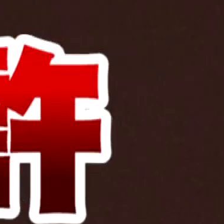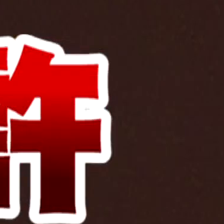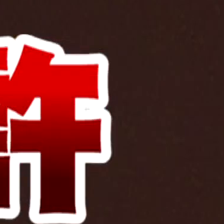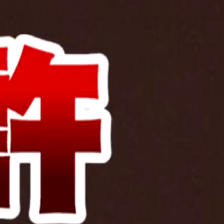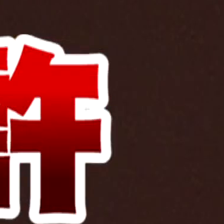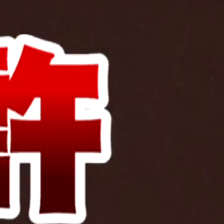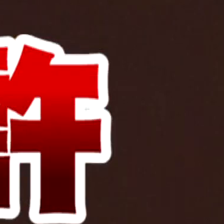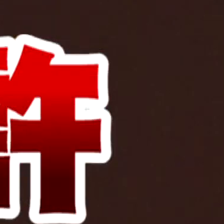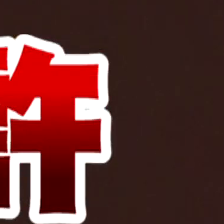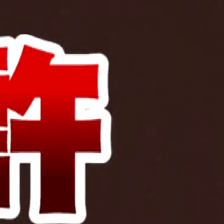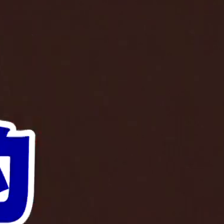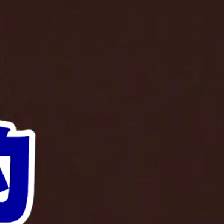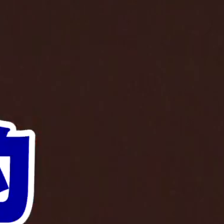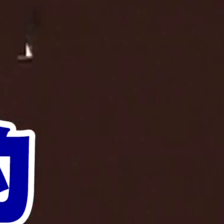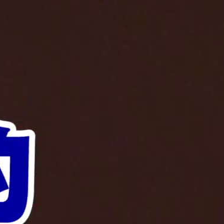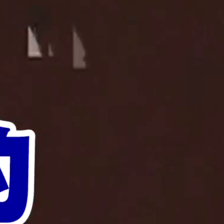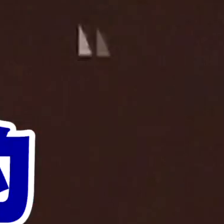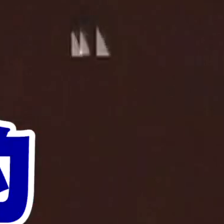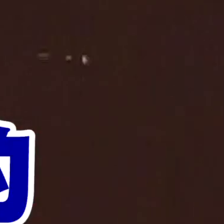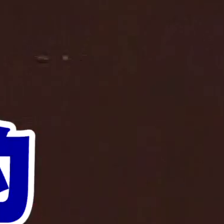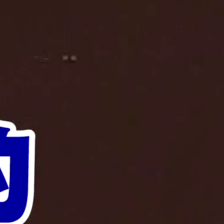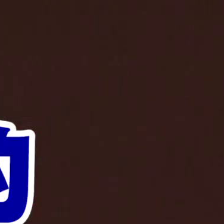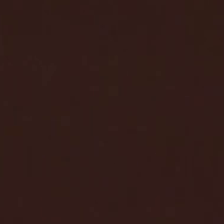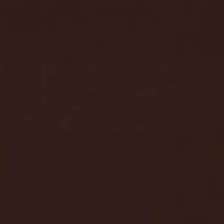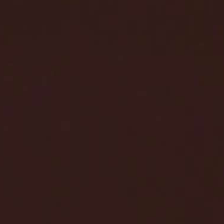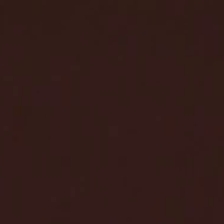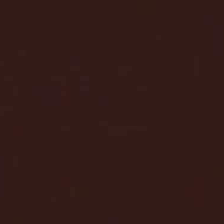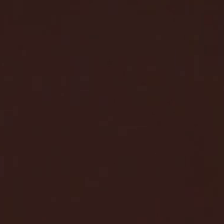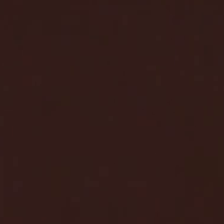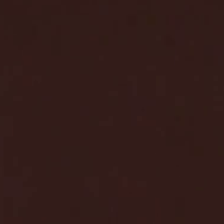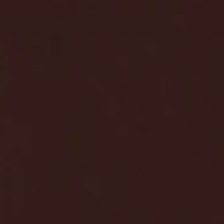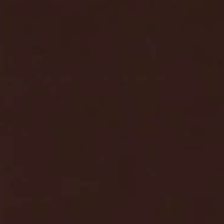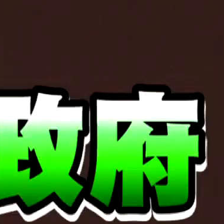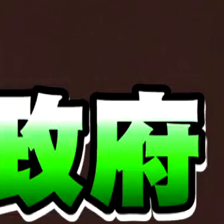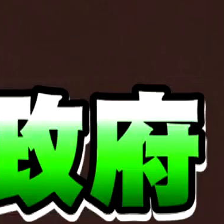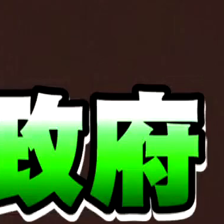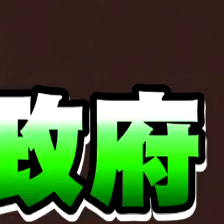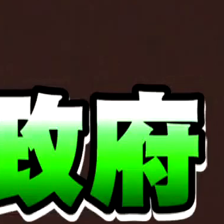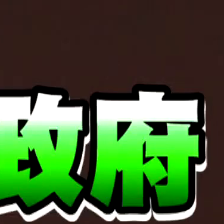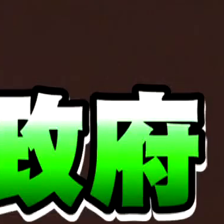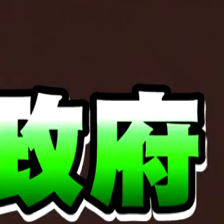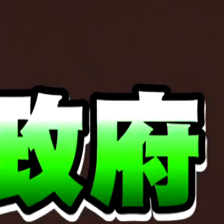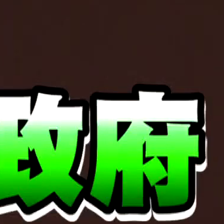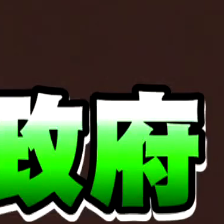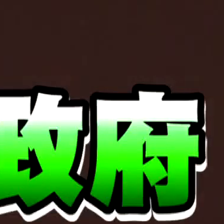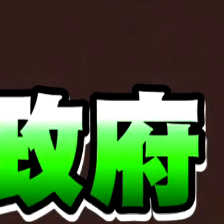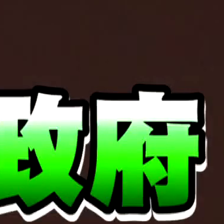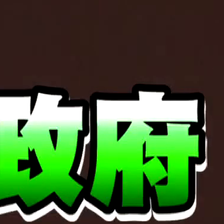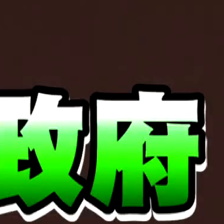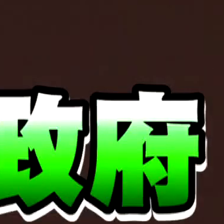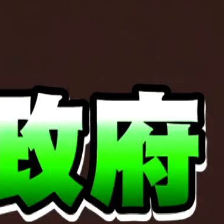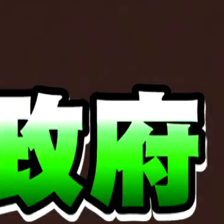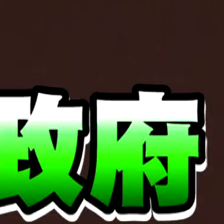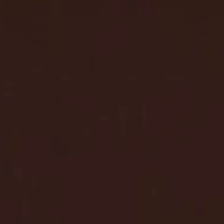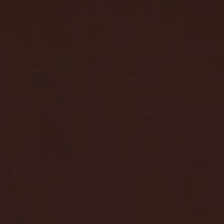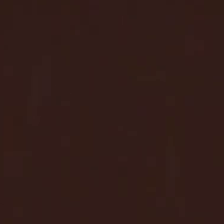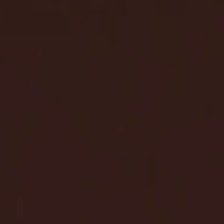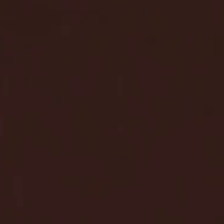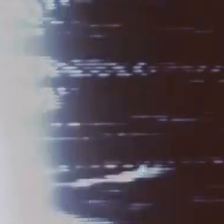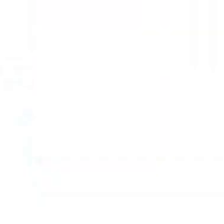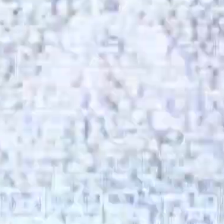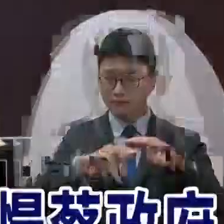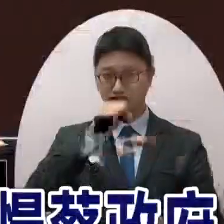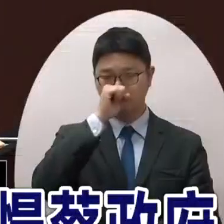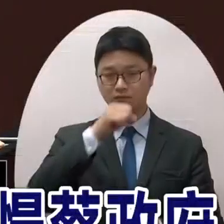绝对不允许我们好不容易得来的民主自由让这个傲慢的民进党政府摧